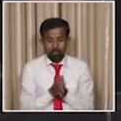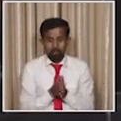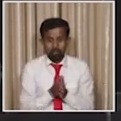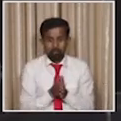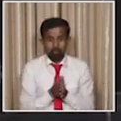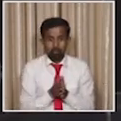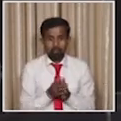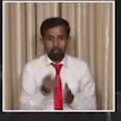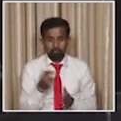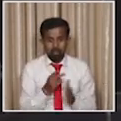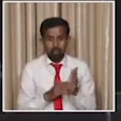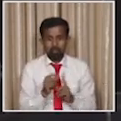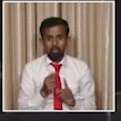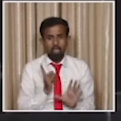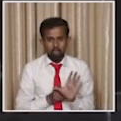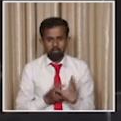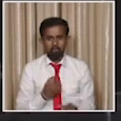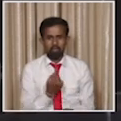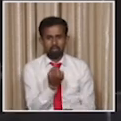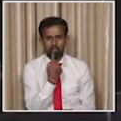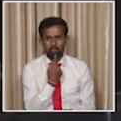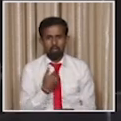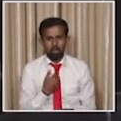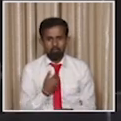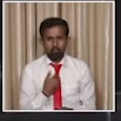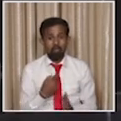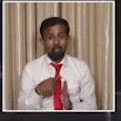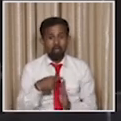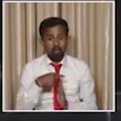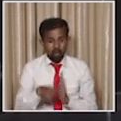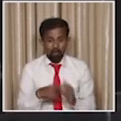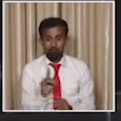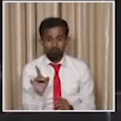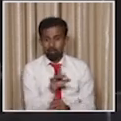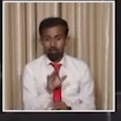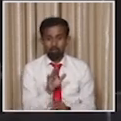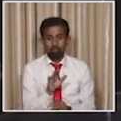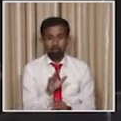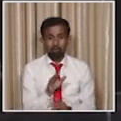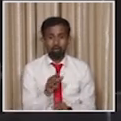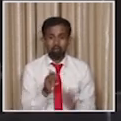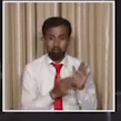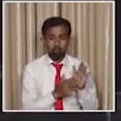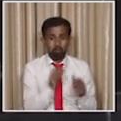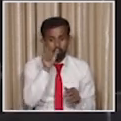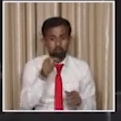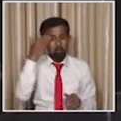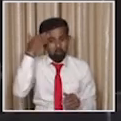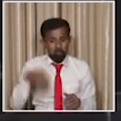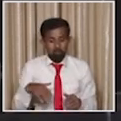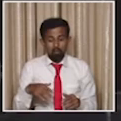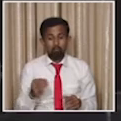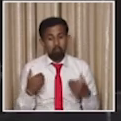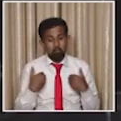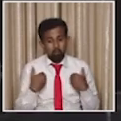ඇමති හැටියට මට හැමදාම මංගල කිව්වේ හර්ෂා අපි මේක ශ්‍රී ලංකාවක් කරන්න ඕනේ. මිනිස්සු අද නැති වුණාට මේ මිනිස්සු කොච්චර මේකට සටන්